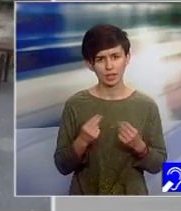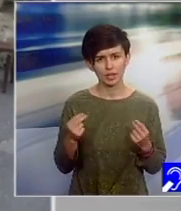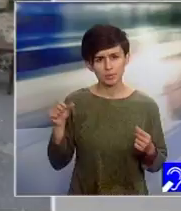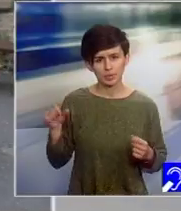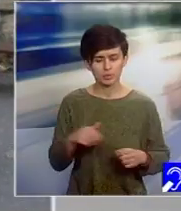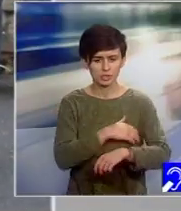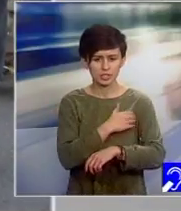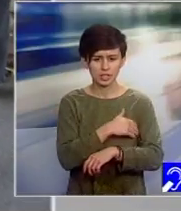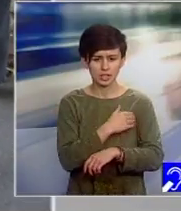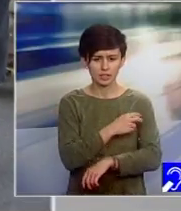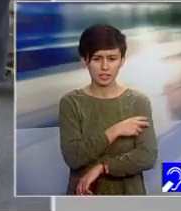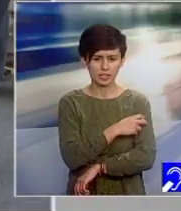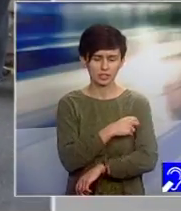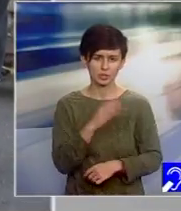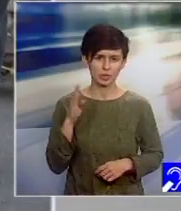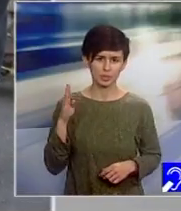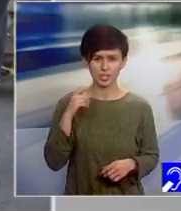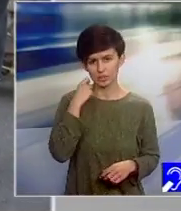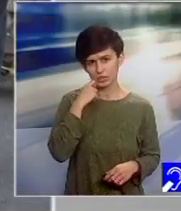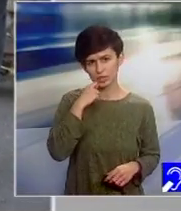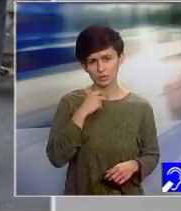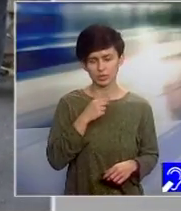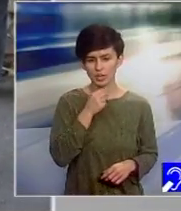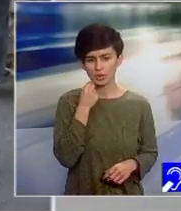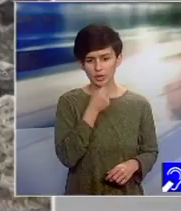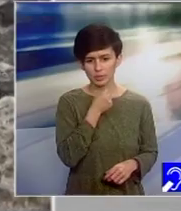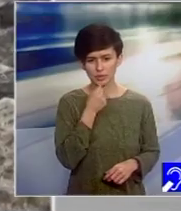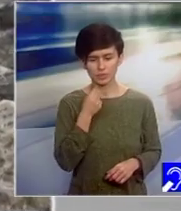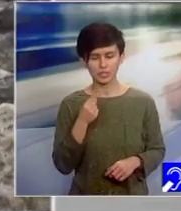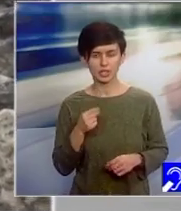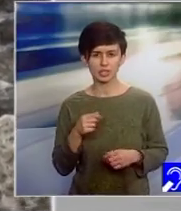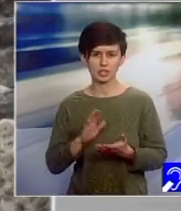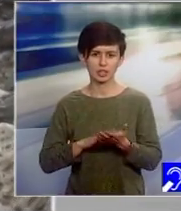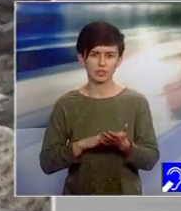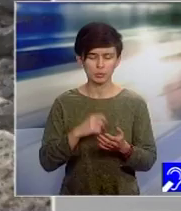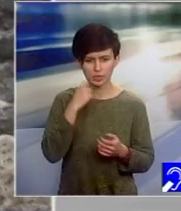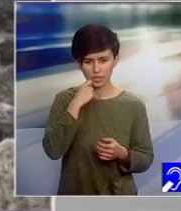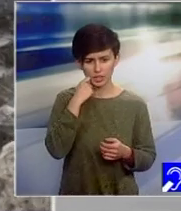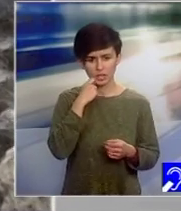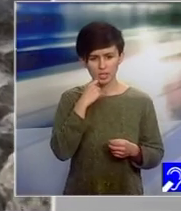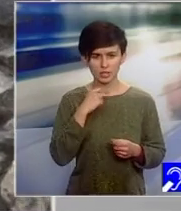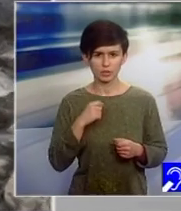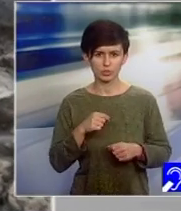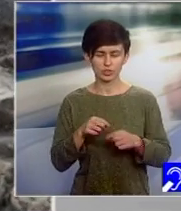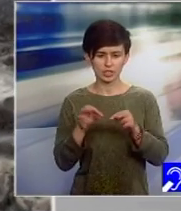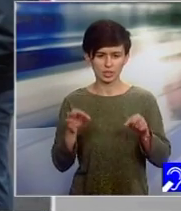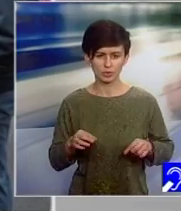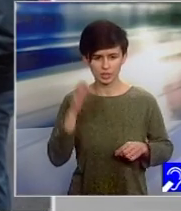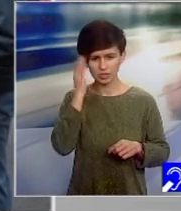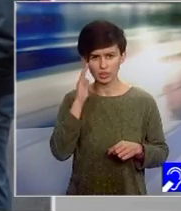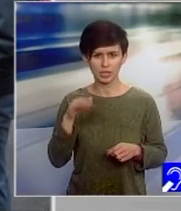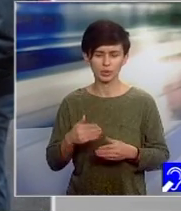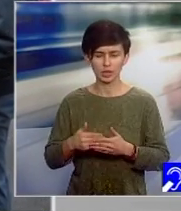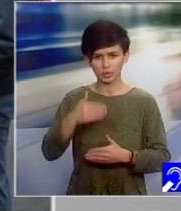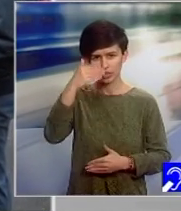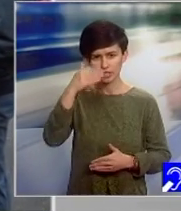de la Colegiul Național George Barițiu din Cluj-Napoca au profitat de faptul că în curtea școlii au un zid înalt de câțiva metri din secolele